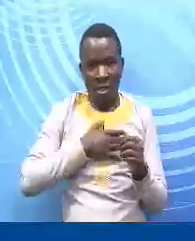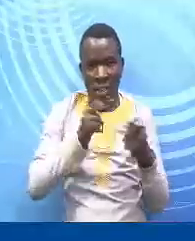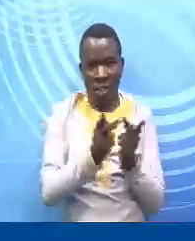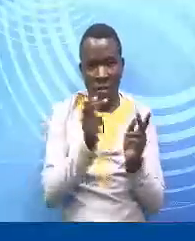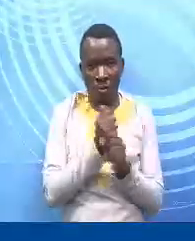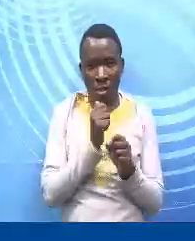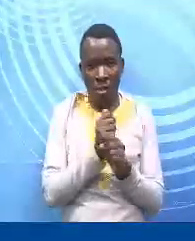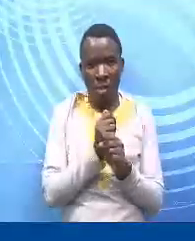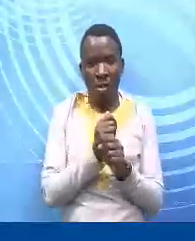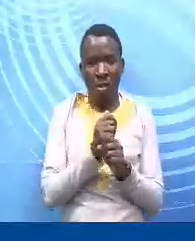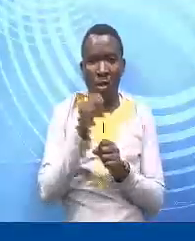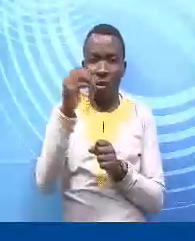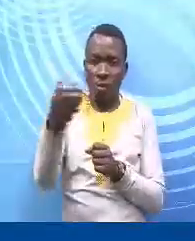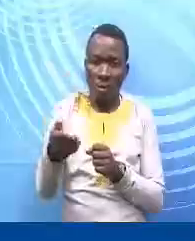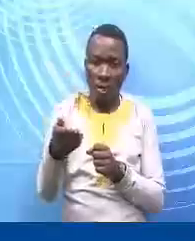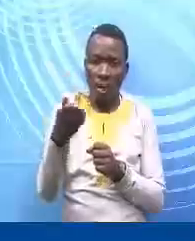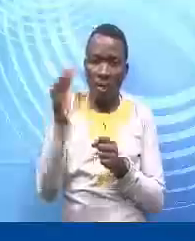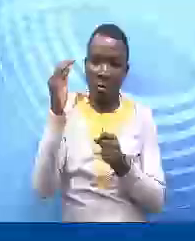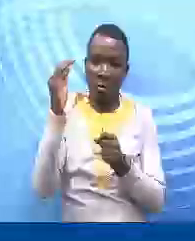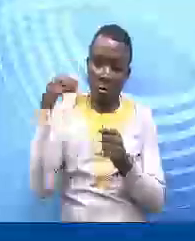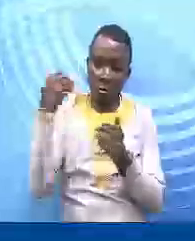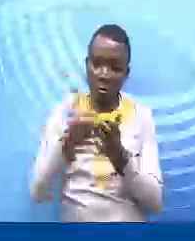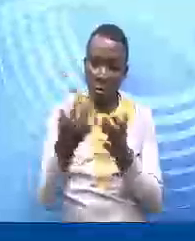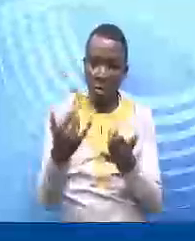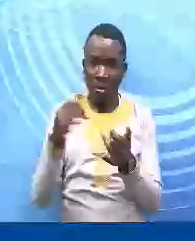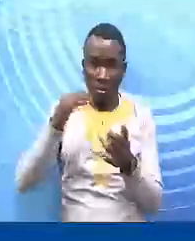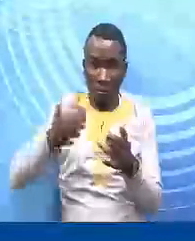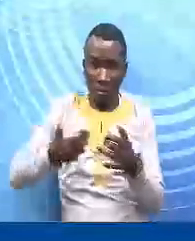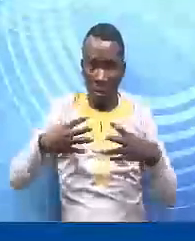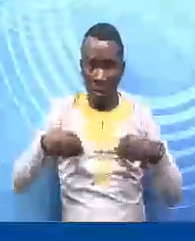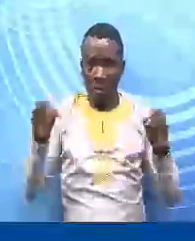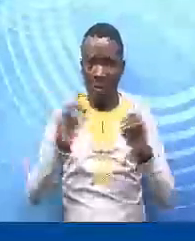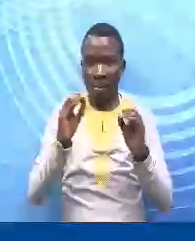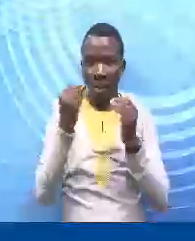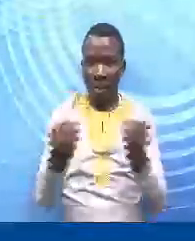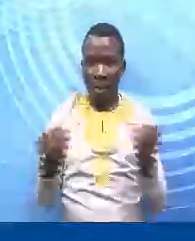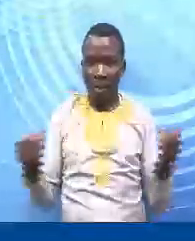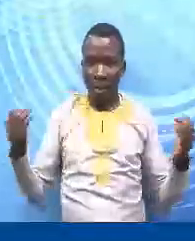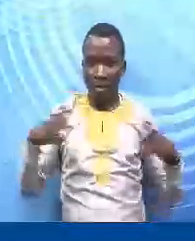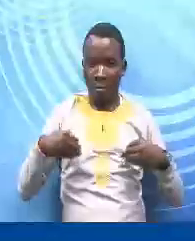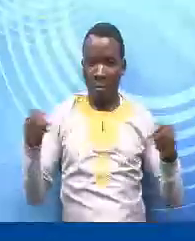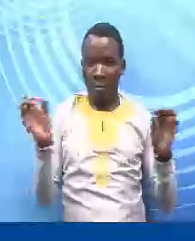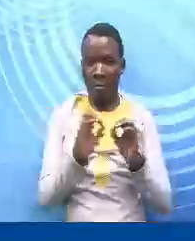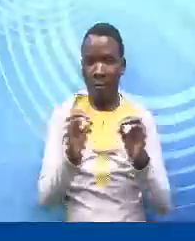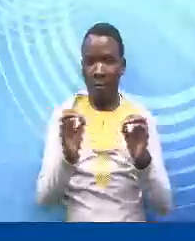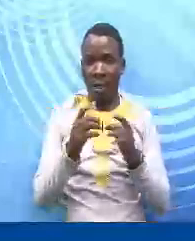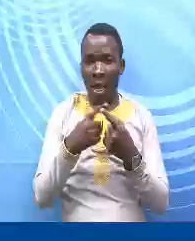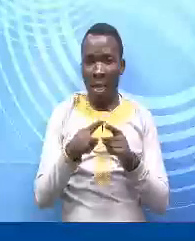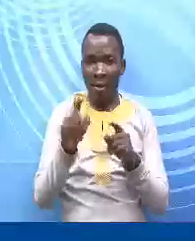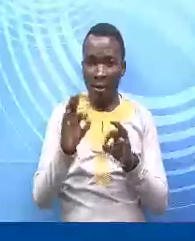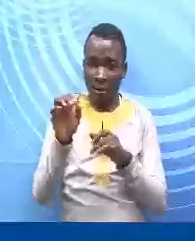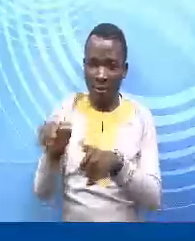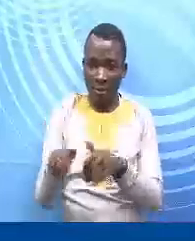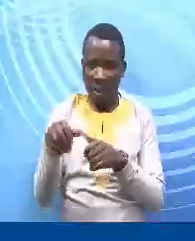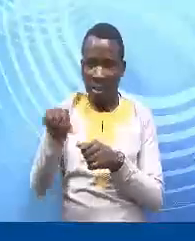dukorera nonebo kugeza ubu umugore ntabyemera n'abana ntabyemera niba byemera ahubwo nibyo mpinze